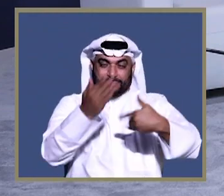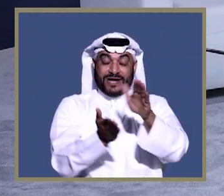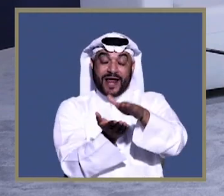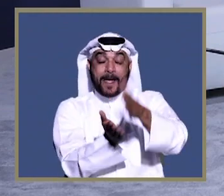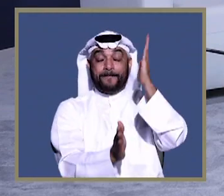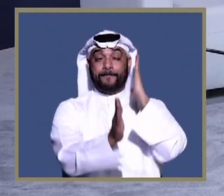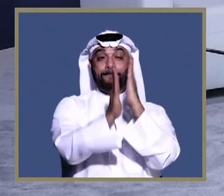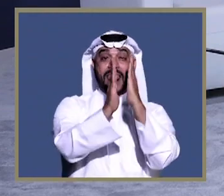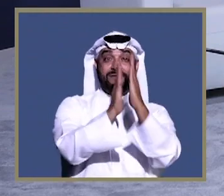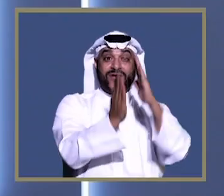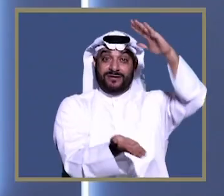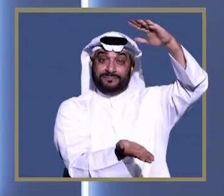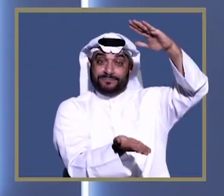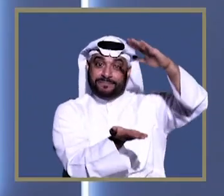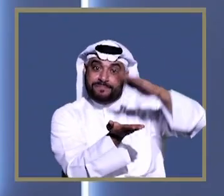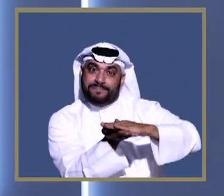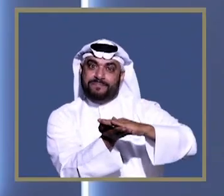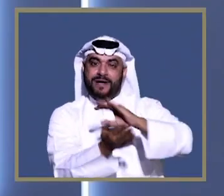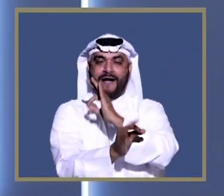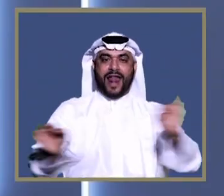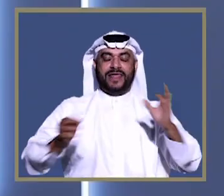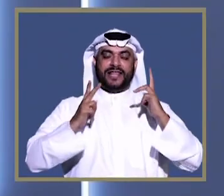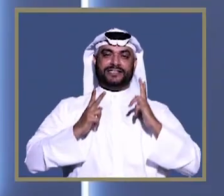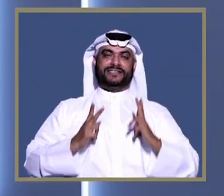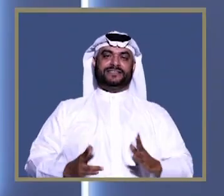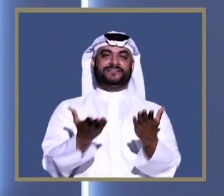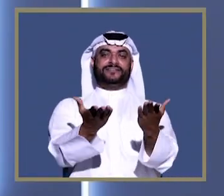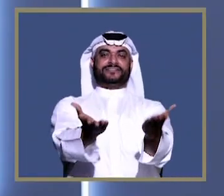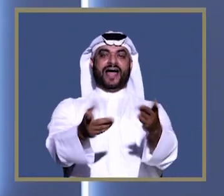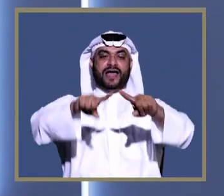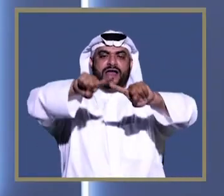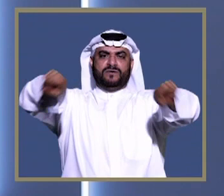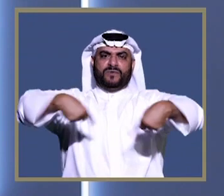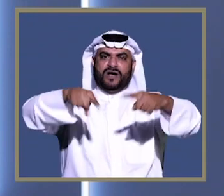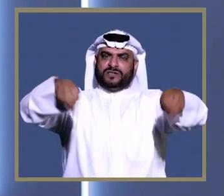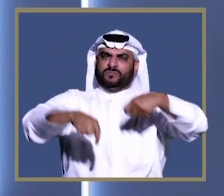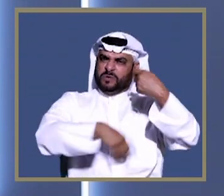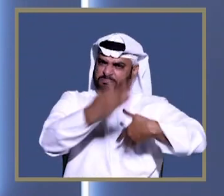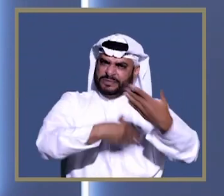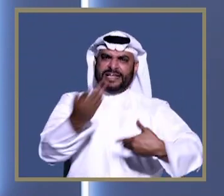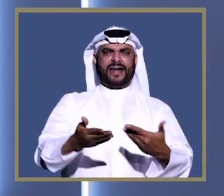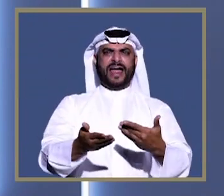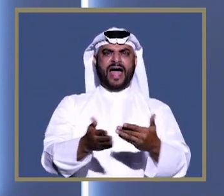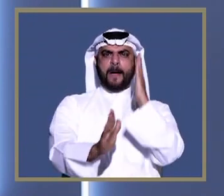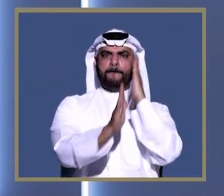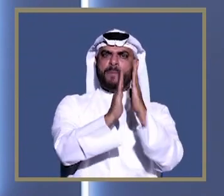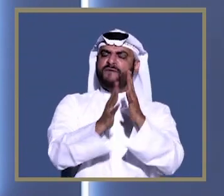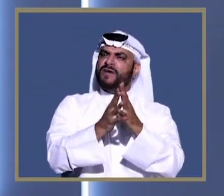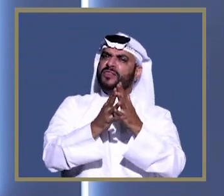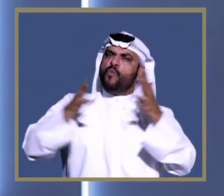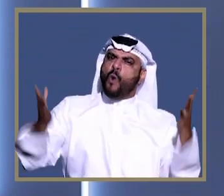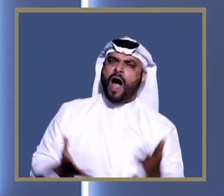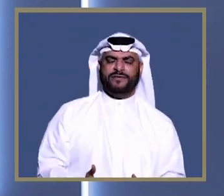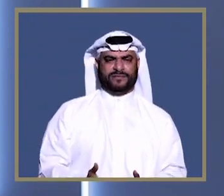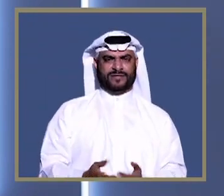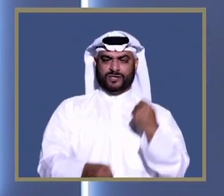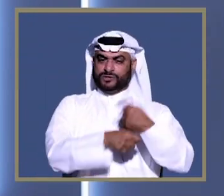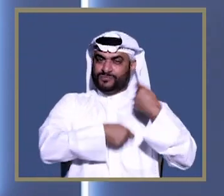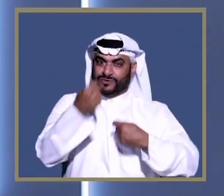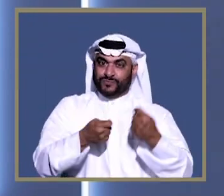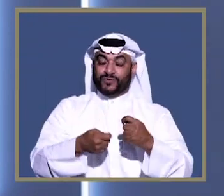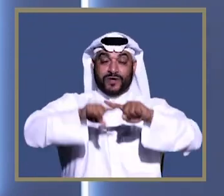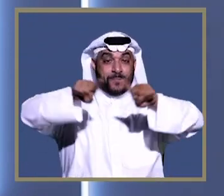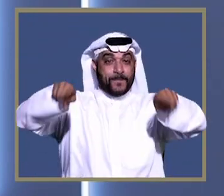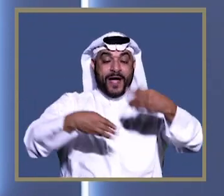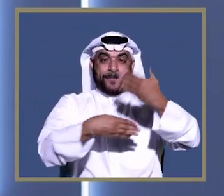الحكومية للمواطنين، لأن المواطن إذا توفرت له هذه الظروف سيكون له إنتاجية وسيتفرغ